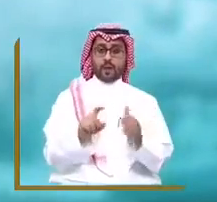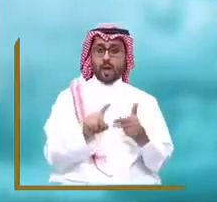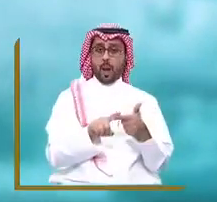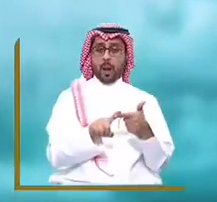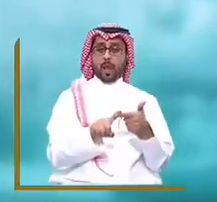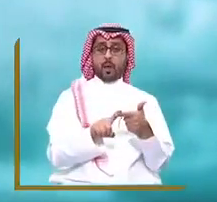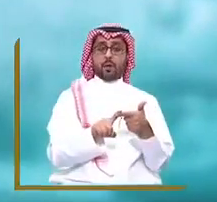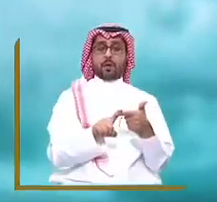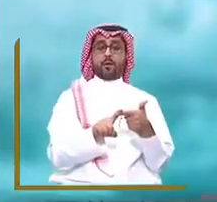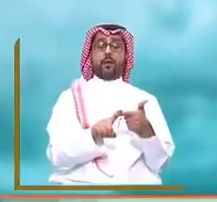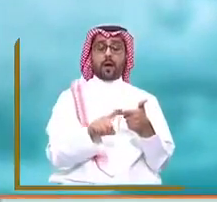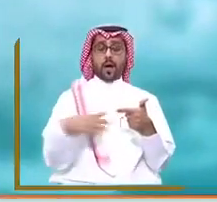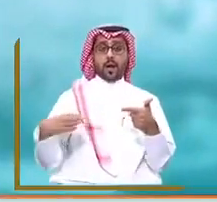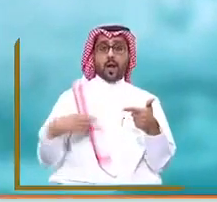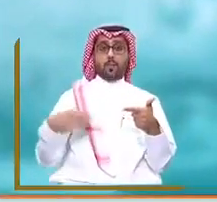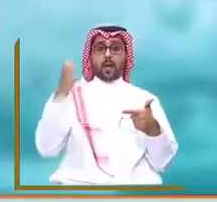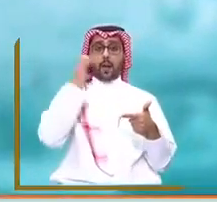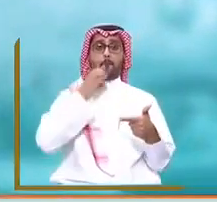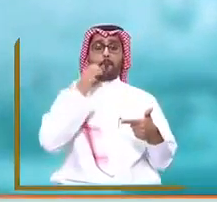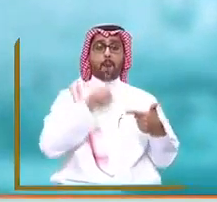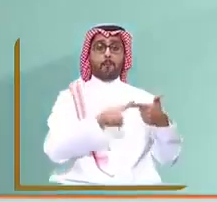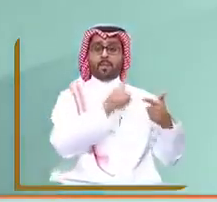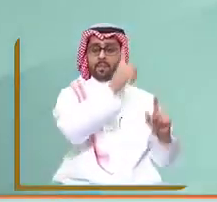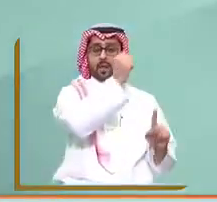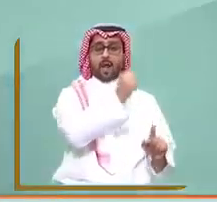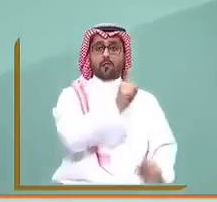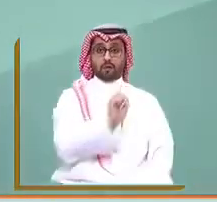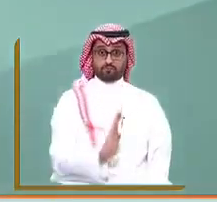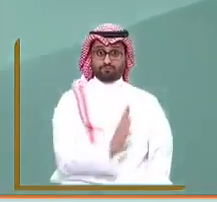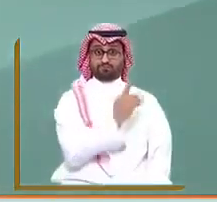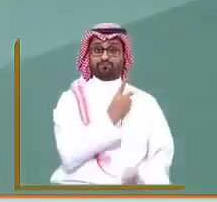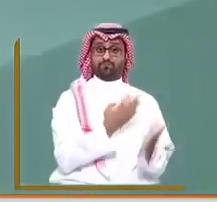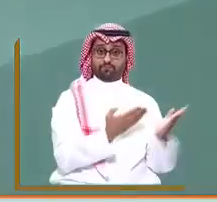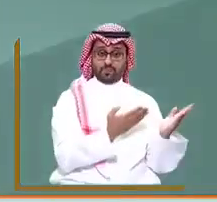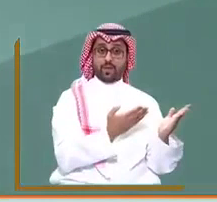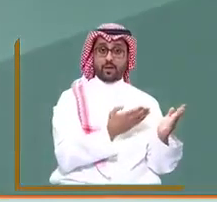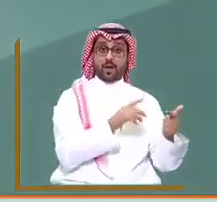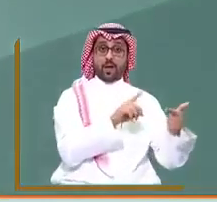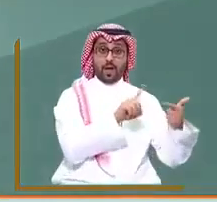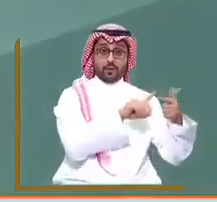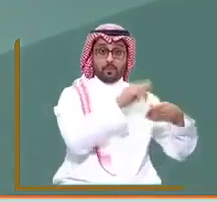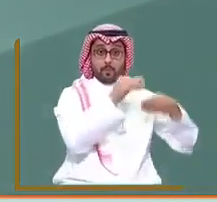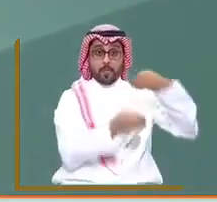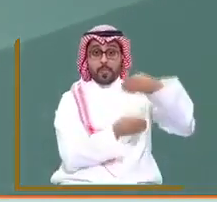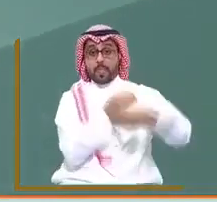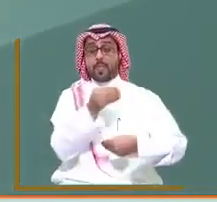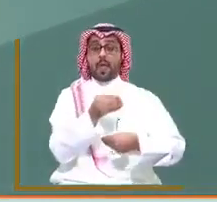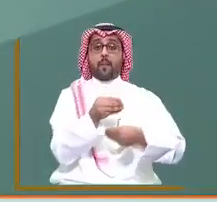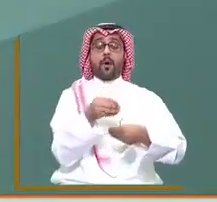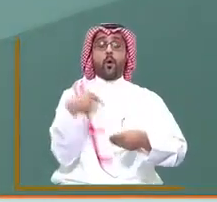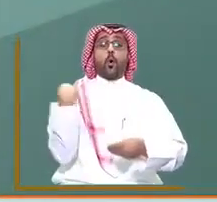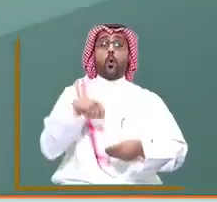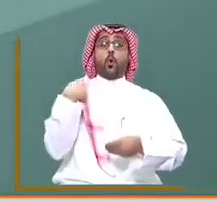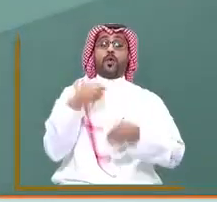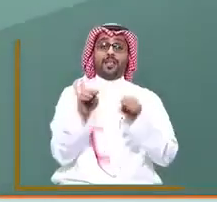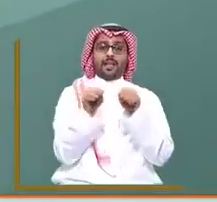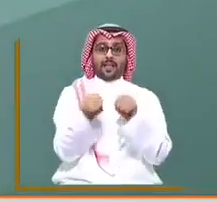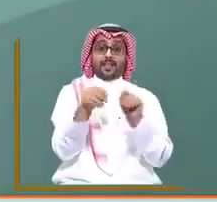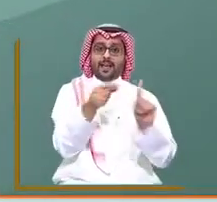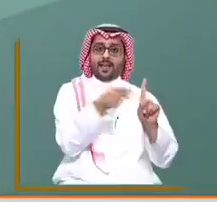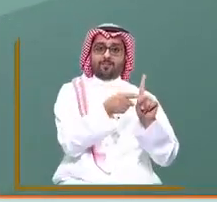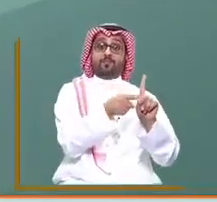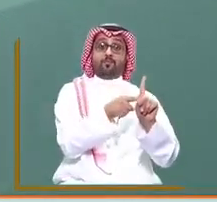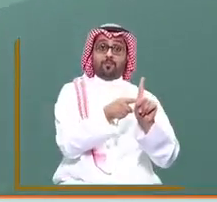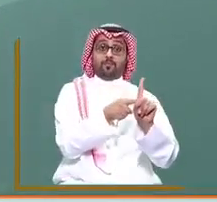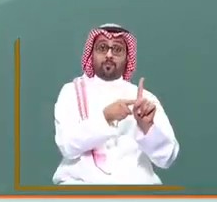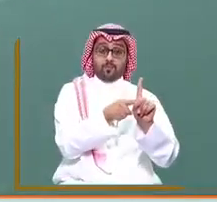نيابة عن صاحب السمو الملكي الأمير محمد بن سلمان بن عبد العزيز ولي العهد نائب رئيس مجلس الوزراء وزير الدفاع، يشارك وزير